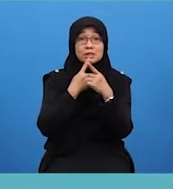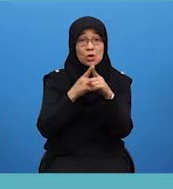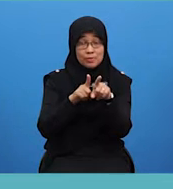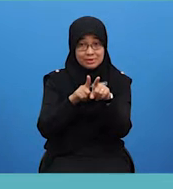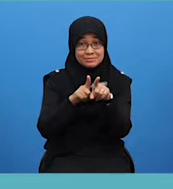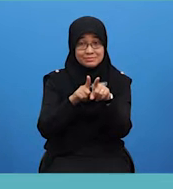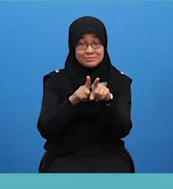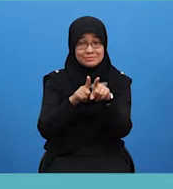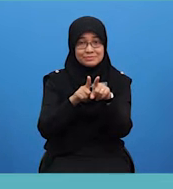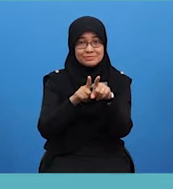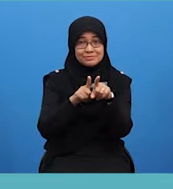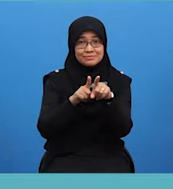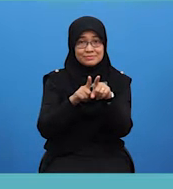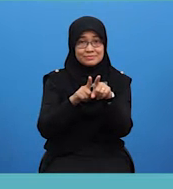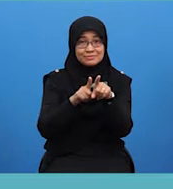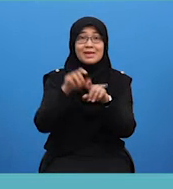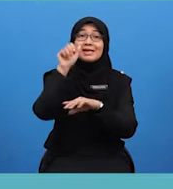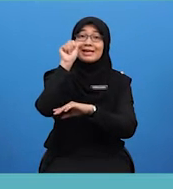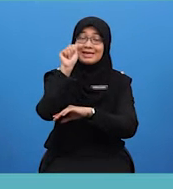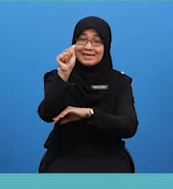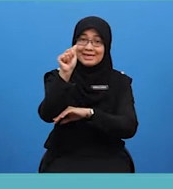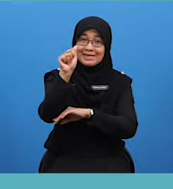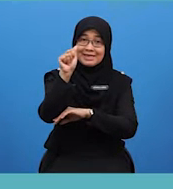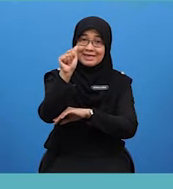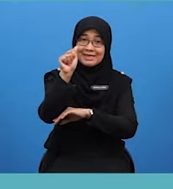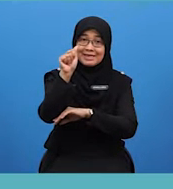Jawapan untuk soalan tersebut ialah A,